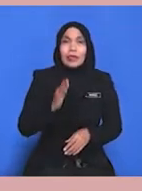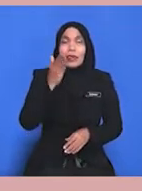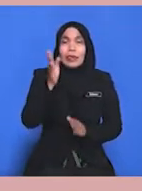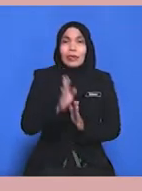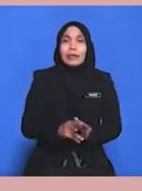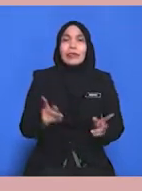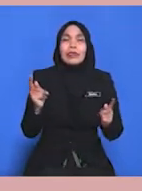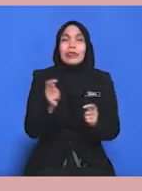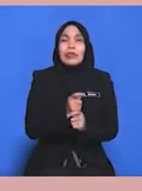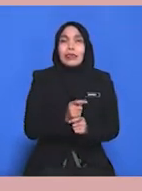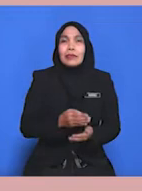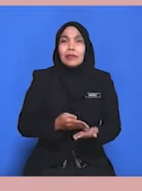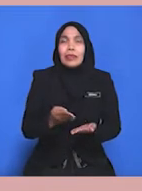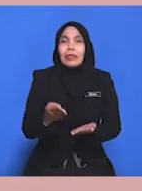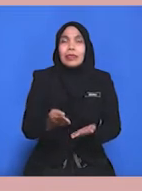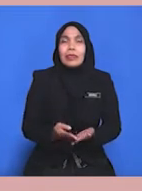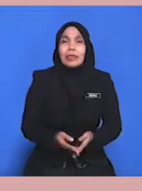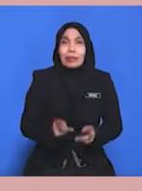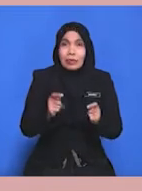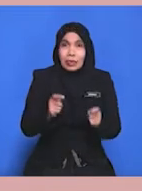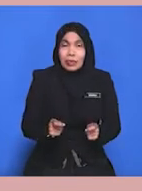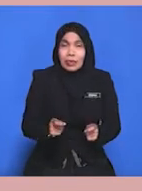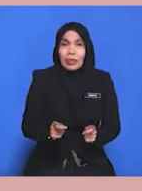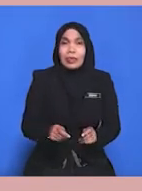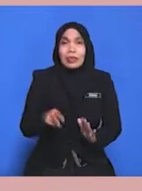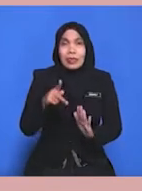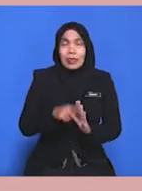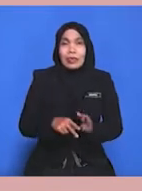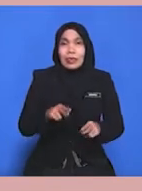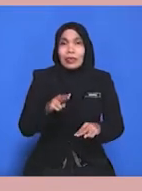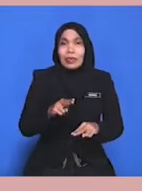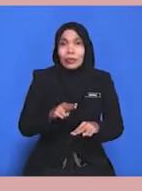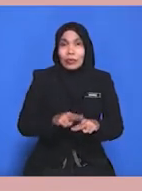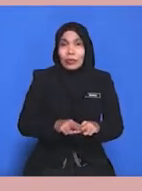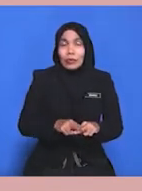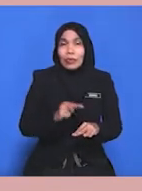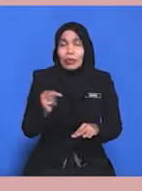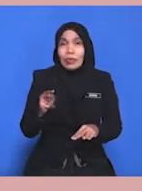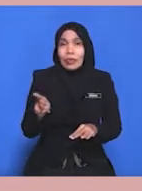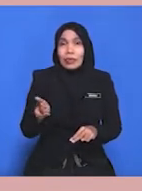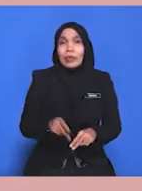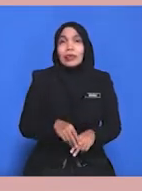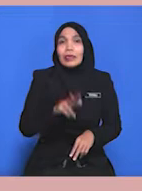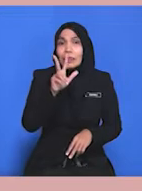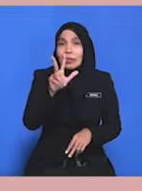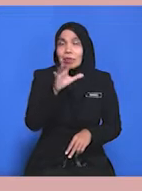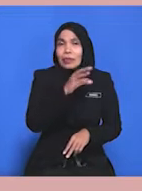bertanding bagi menetapkan kedudukan ketiga dan keempat.